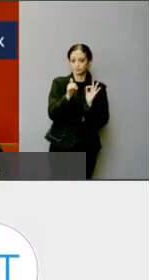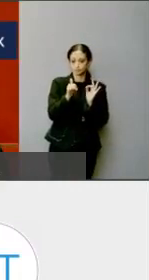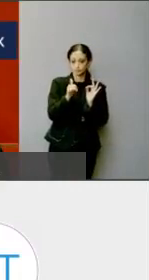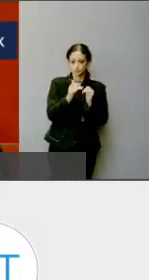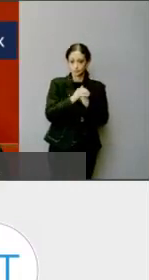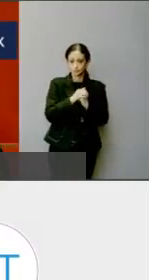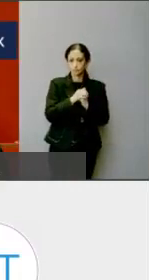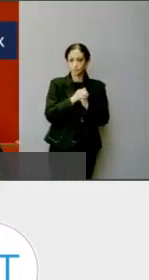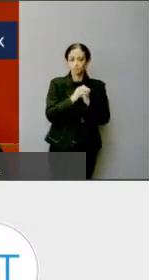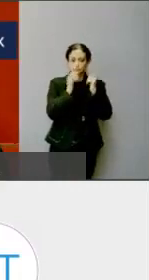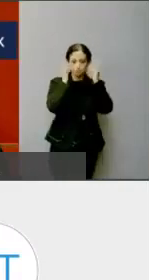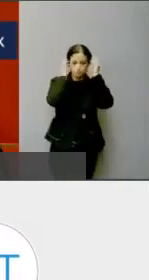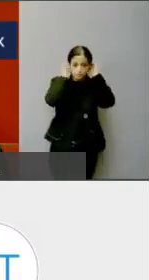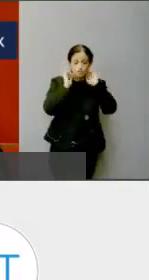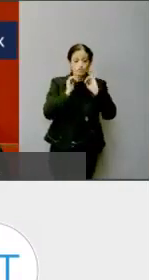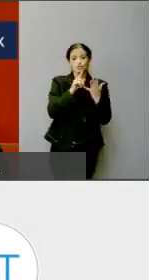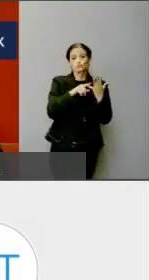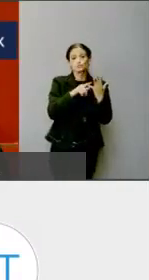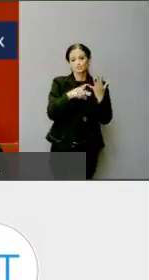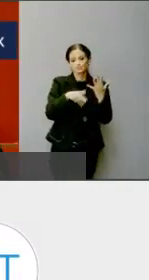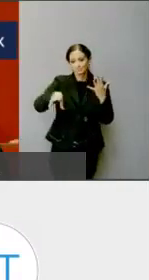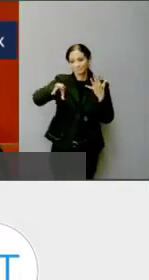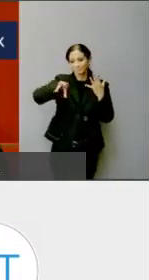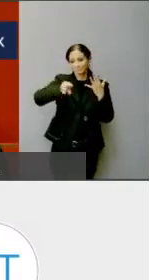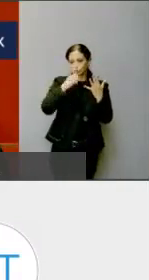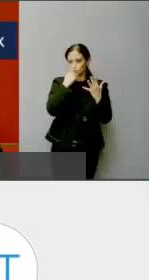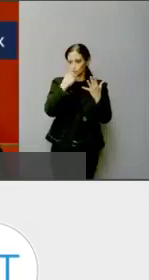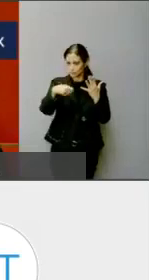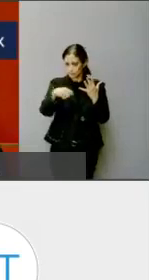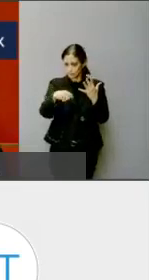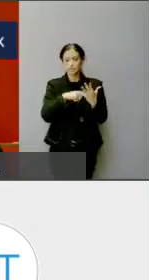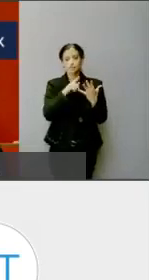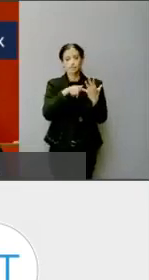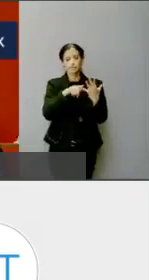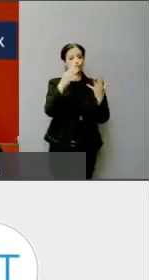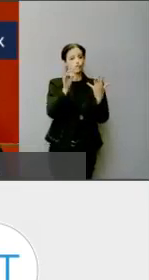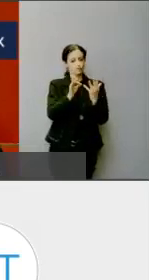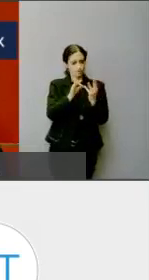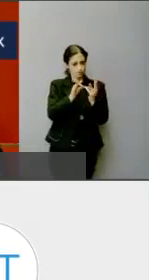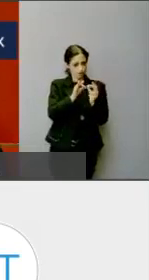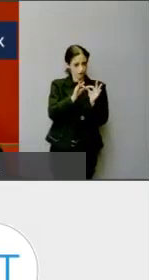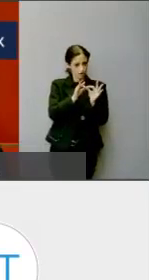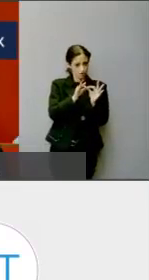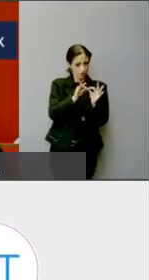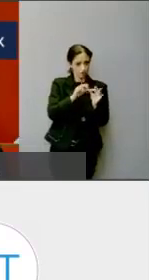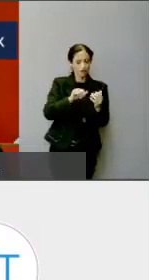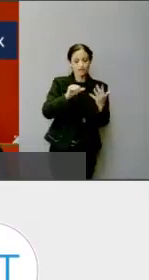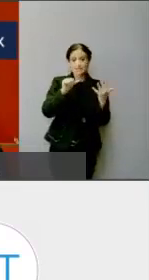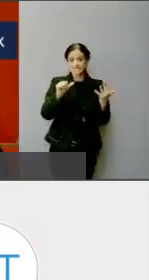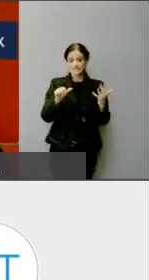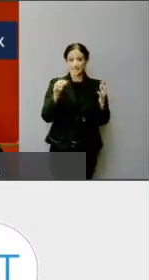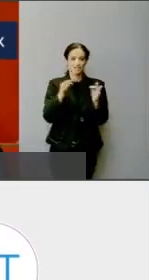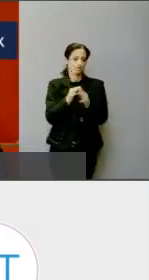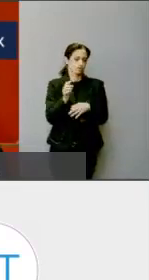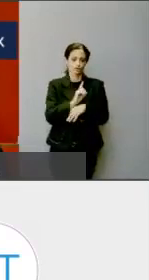5 favorevoli dico io scusi presidente 6 non favorevole